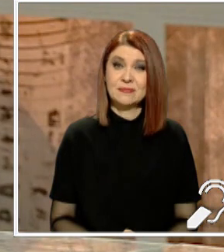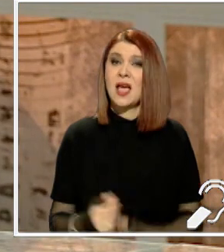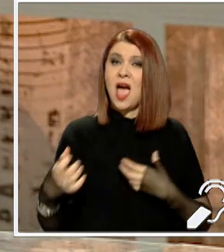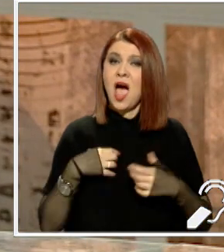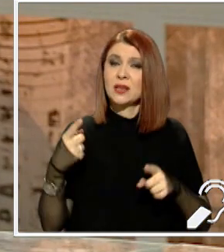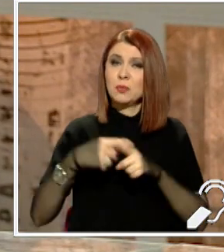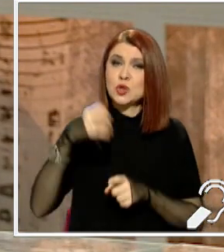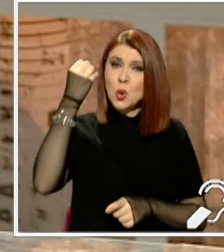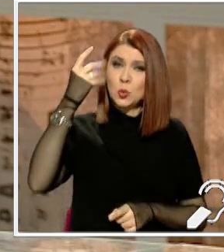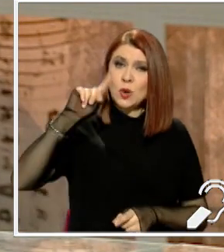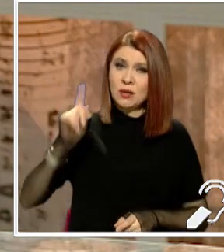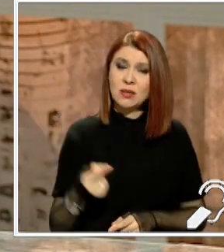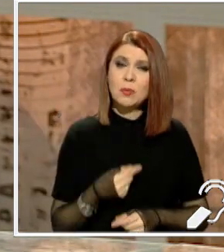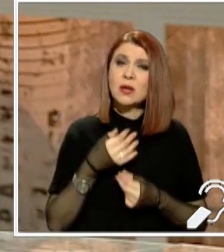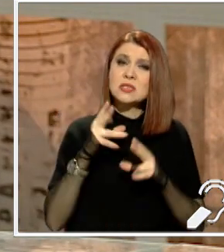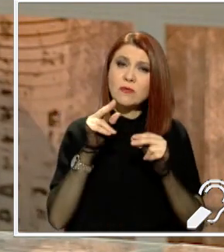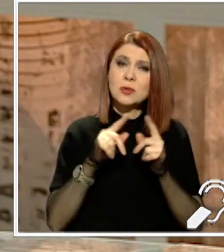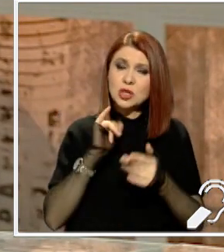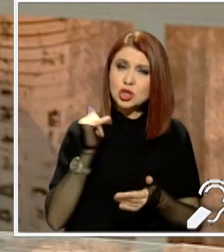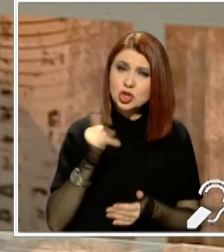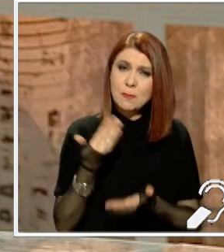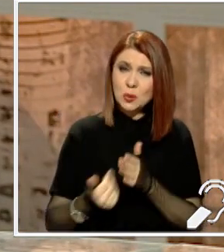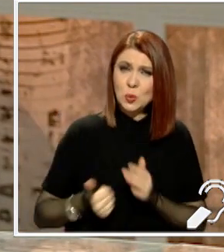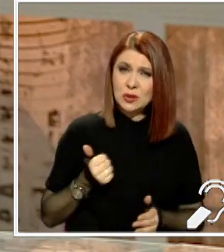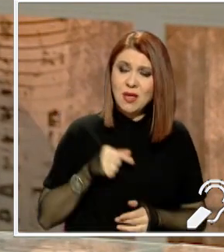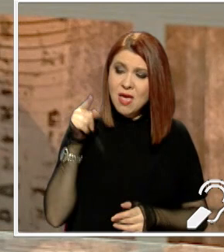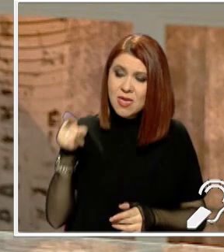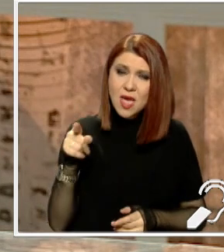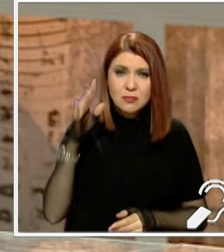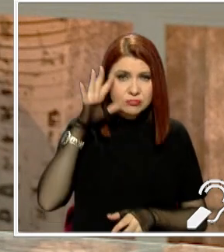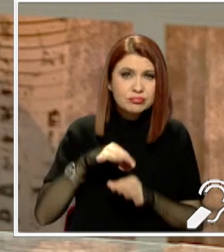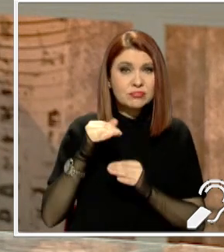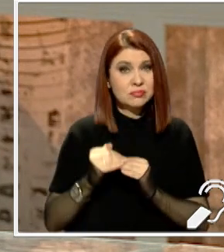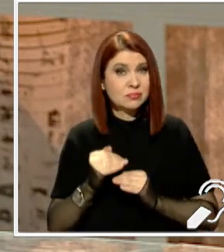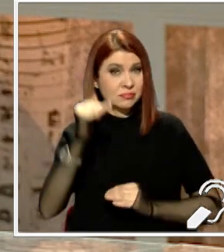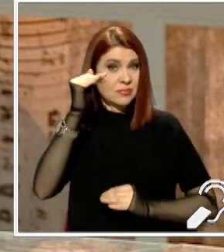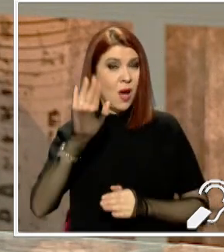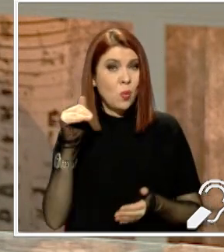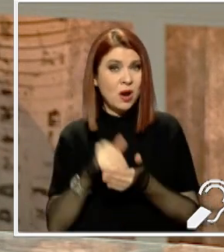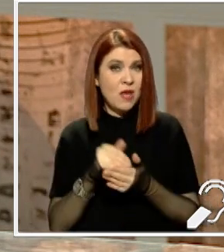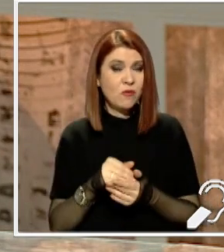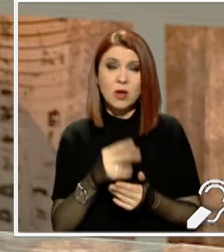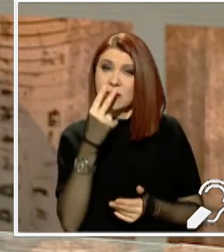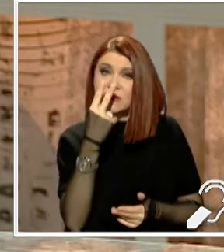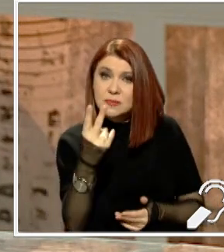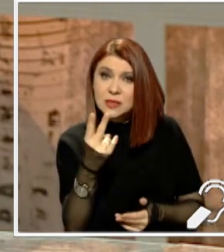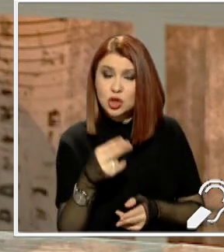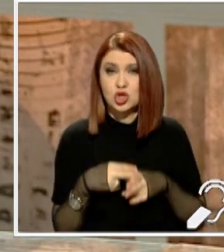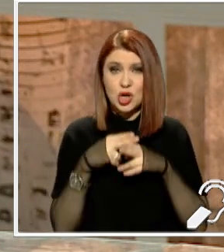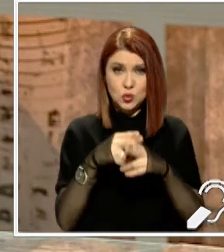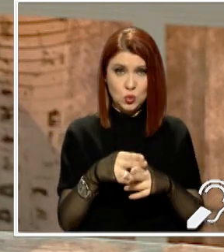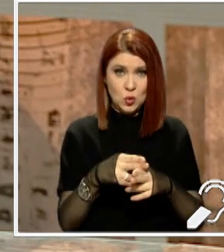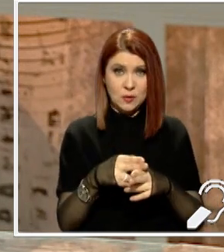Arta și cultura trebuie să li se adreseze și tinerilor, pentru că ei sunt creatori în devenire care au nevoie de vizibilitate și de